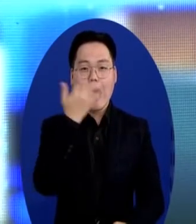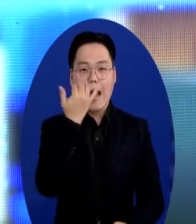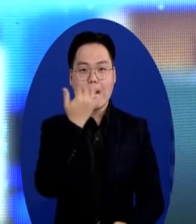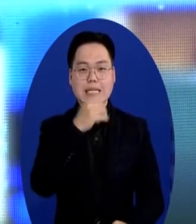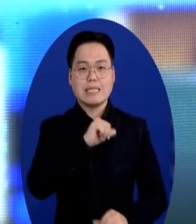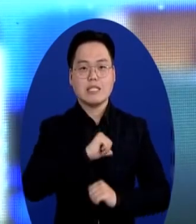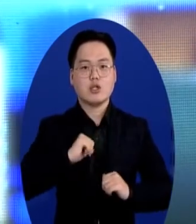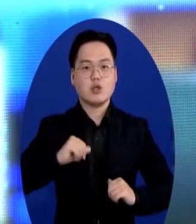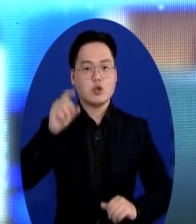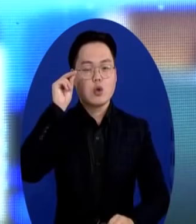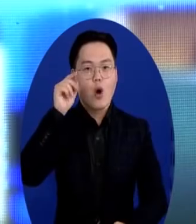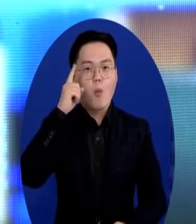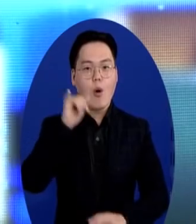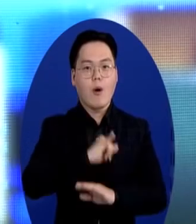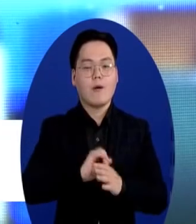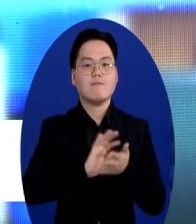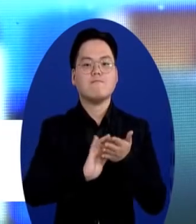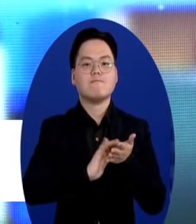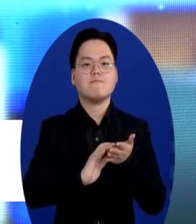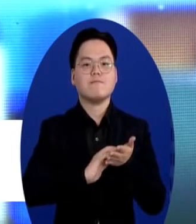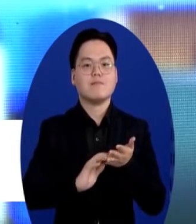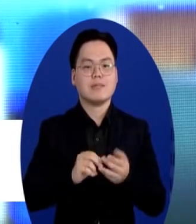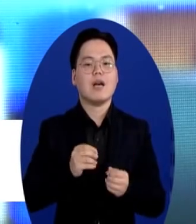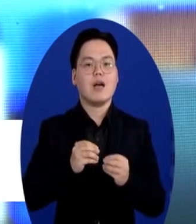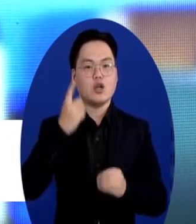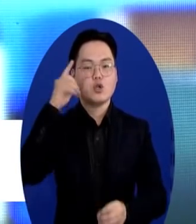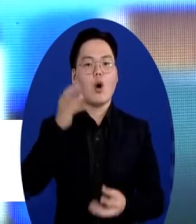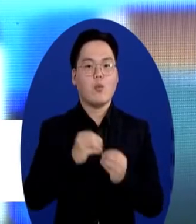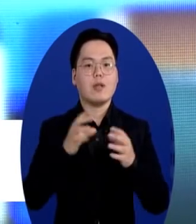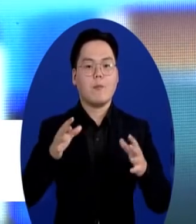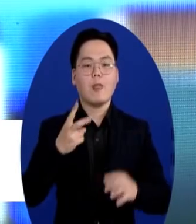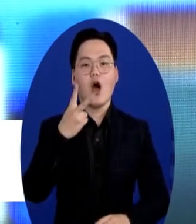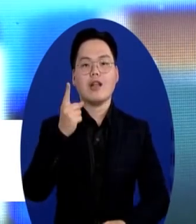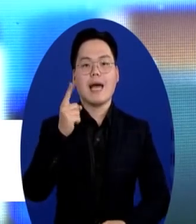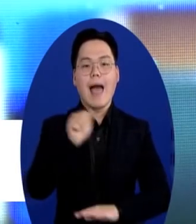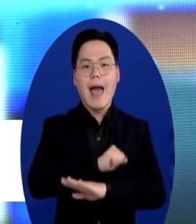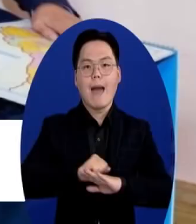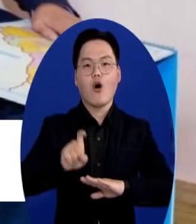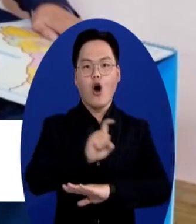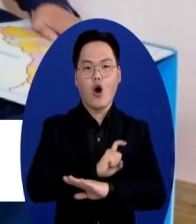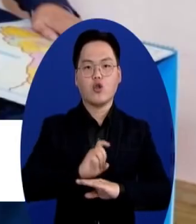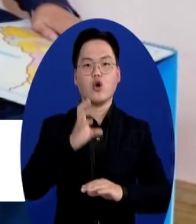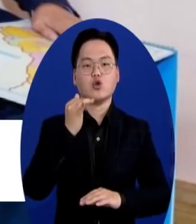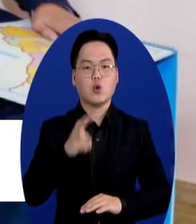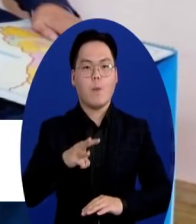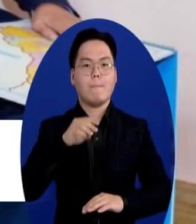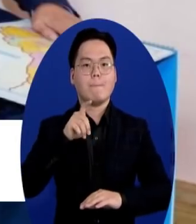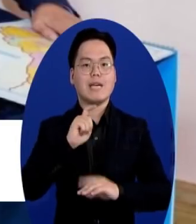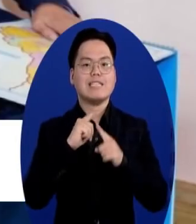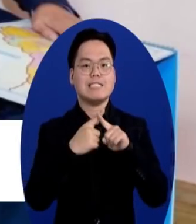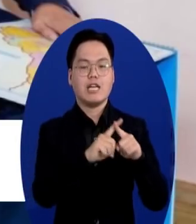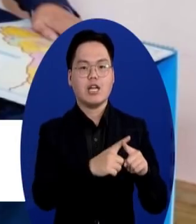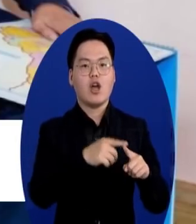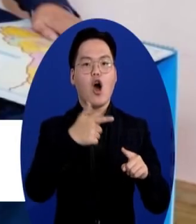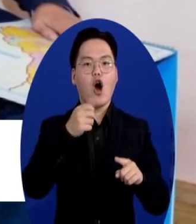зориулсан Монгол улсын Брайл атлас зохиожээ. Нийтдээ 21 аймаг, нийслэлийн хэл, сумын хэл, сумын төв, томоохон